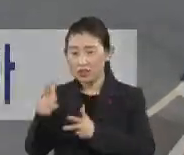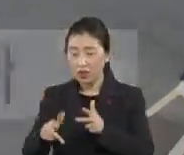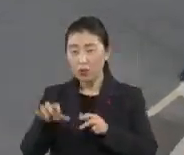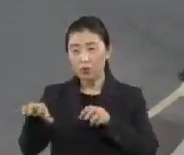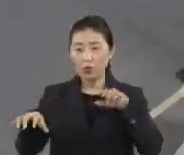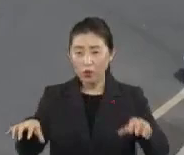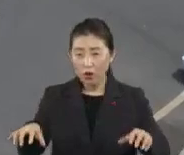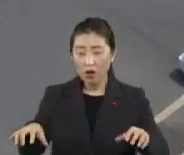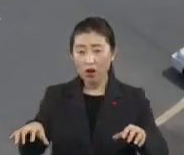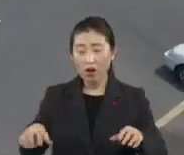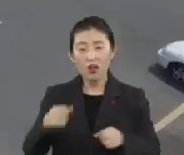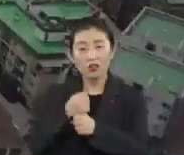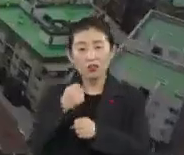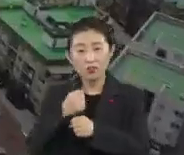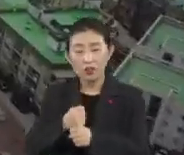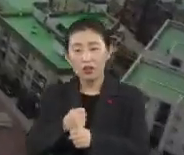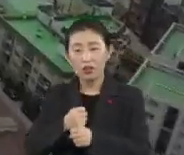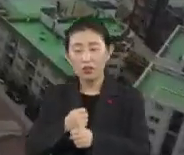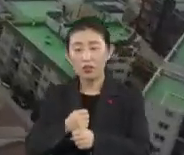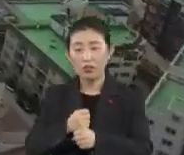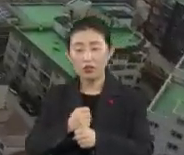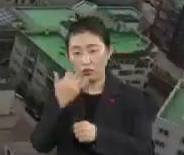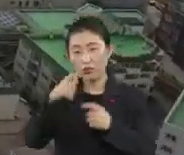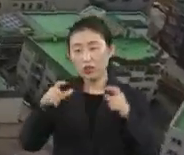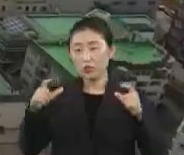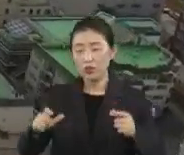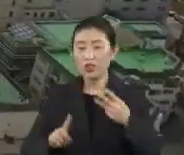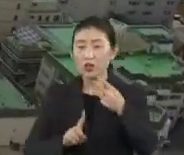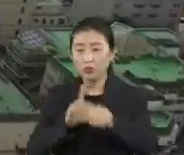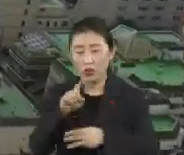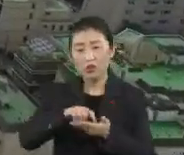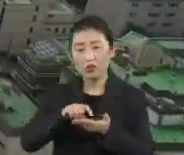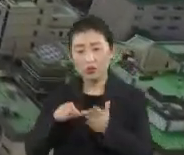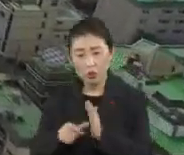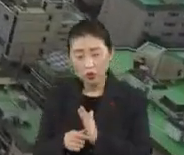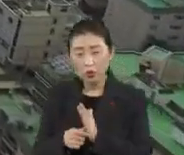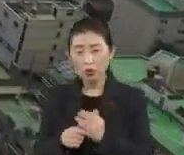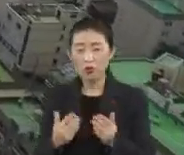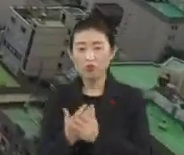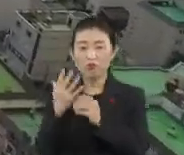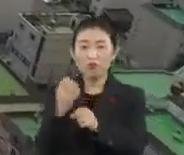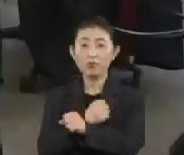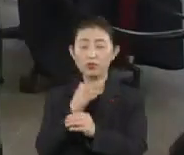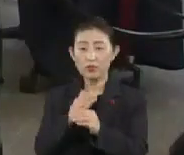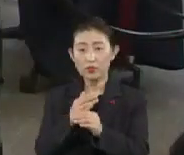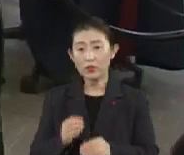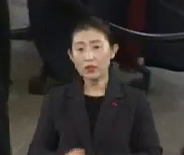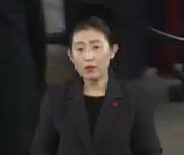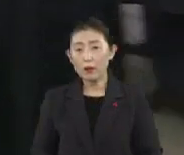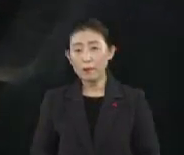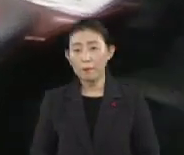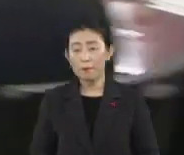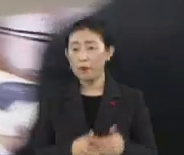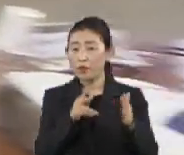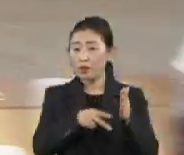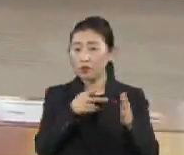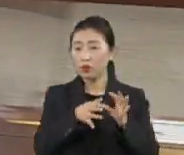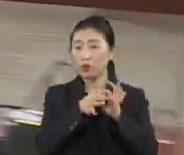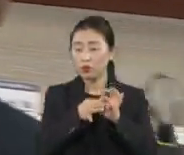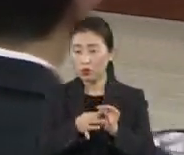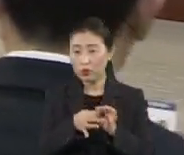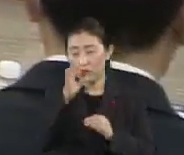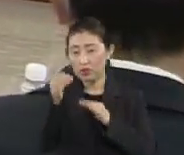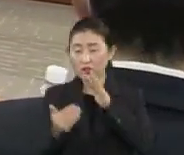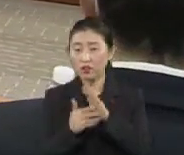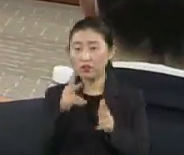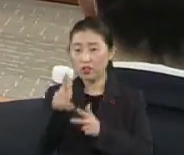도시의 지역 총 생산액이 충남 전체의 3분의 1을 차지할 정도로 급성장 중입니다. 철도를 통해 첨단